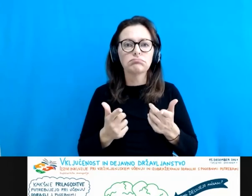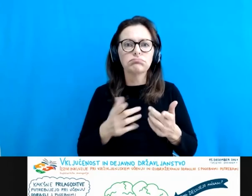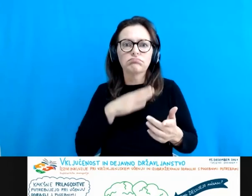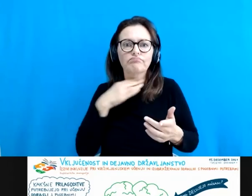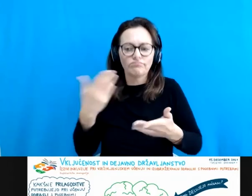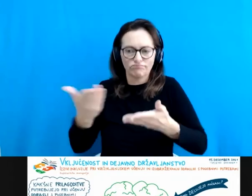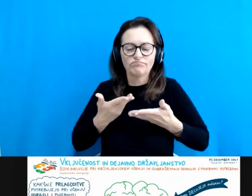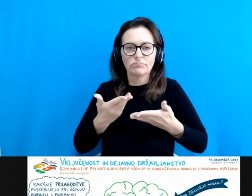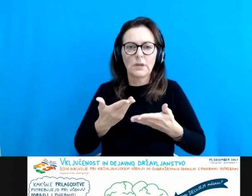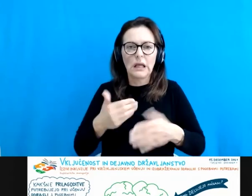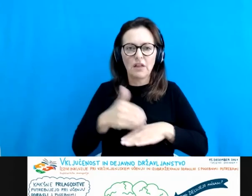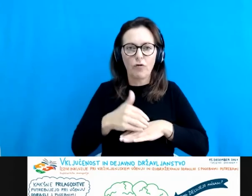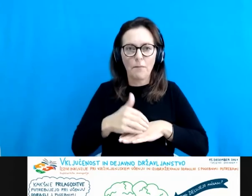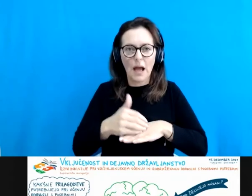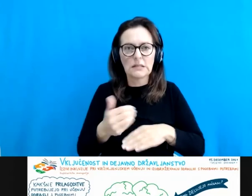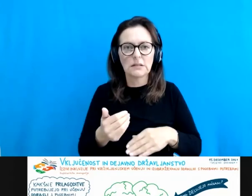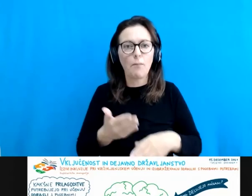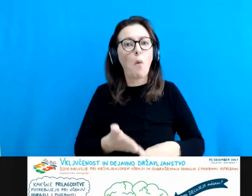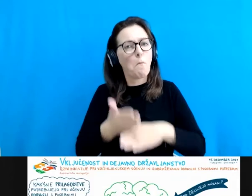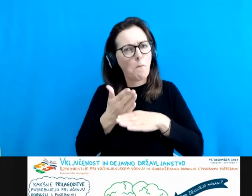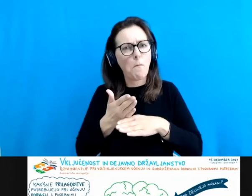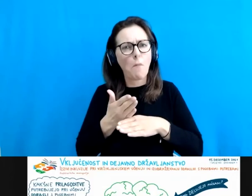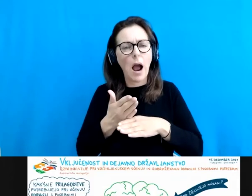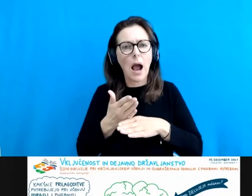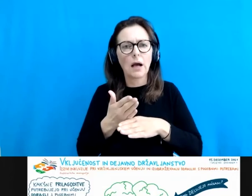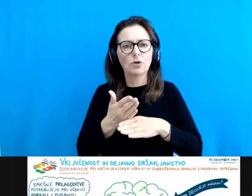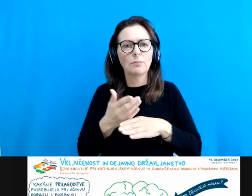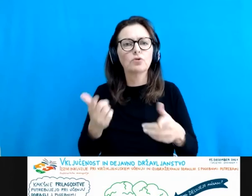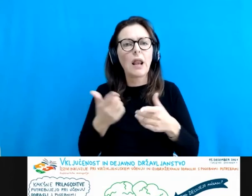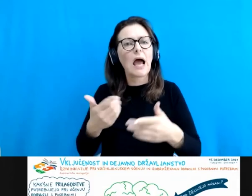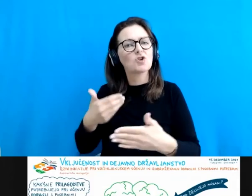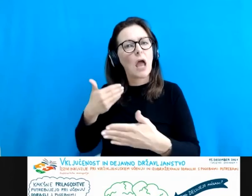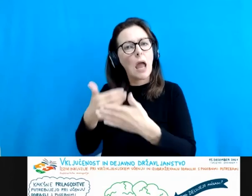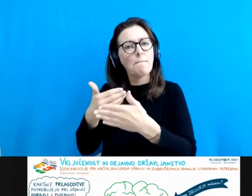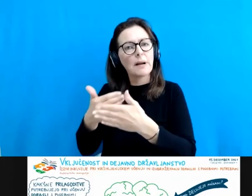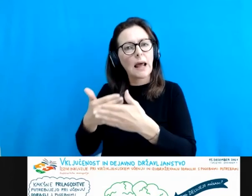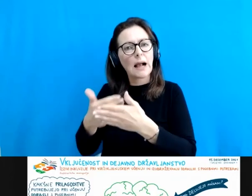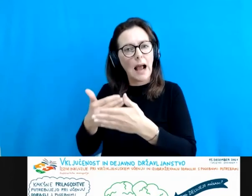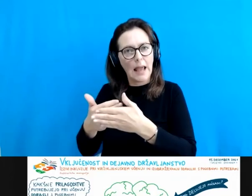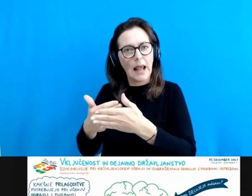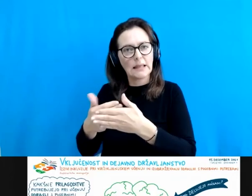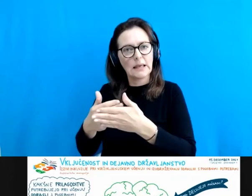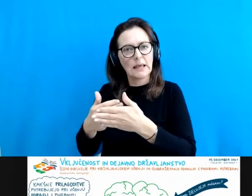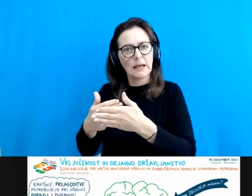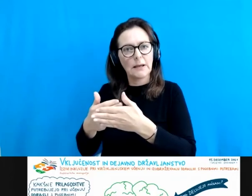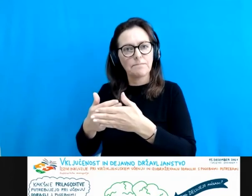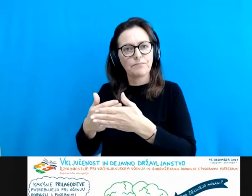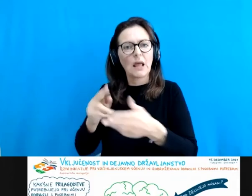temu, da bodo lahko laže potem seveda prilagodili znanja učencem. Vemo,